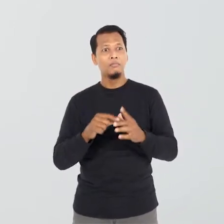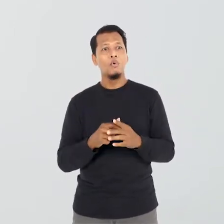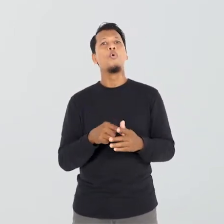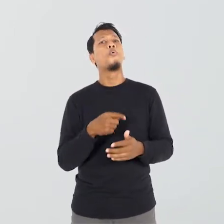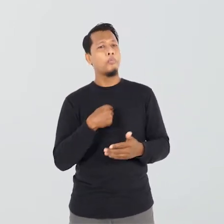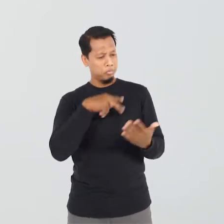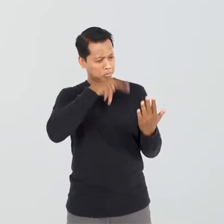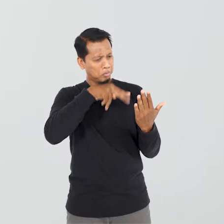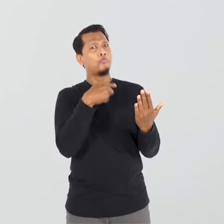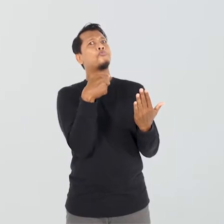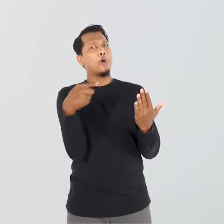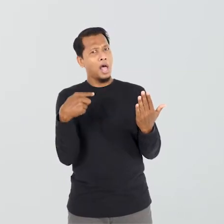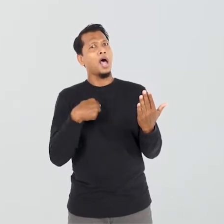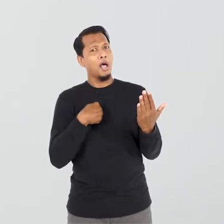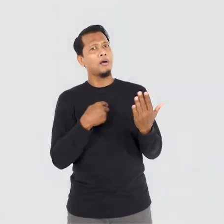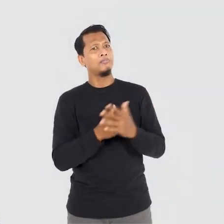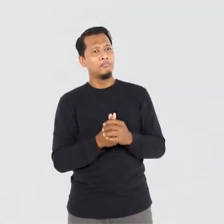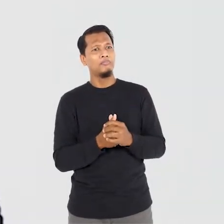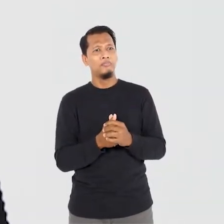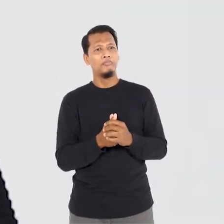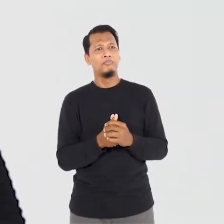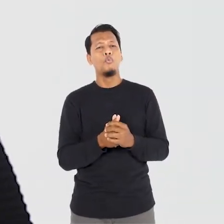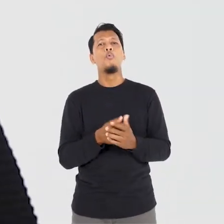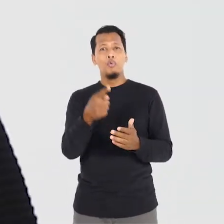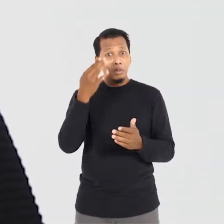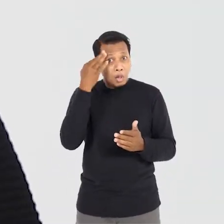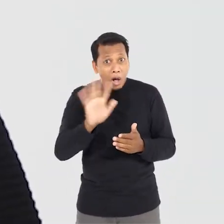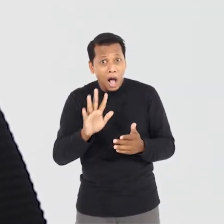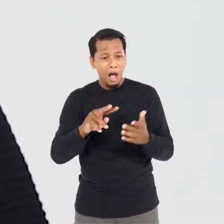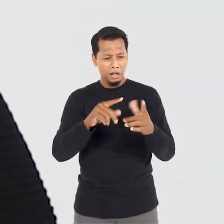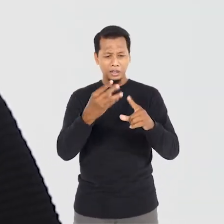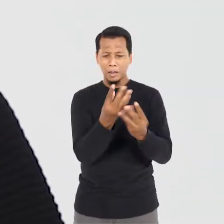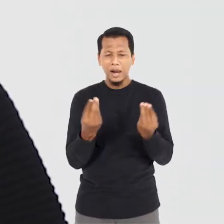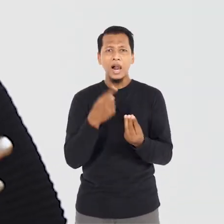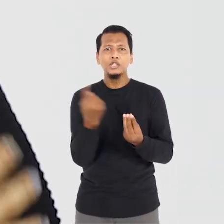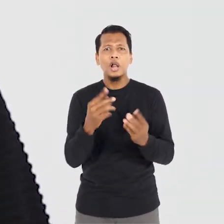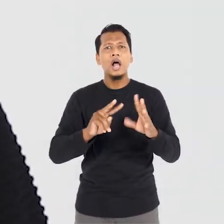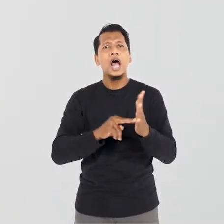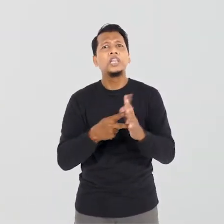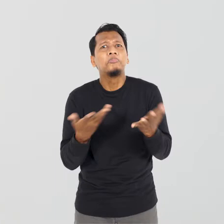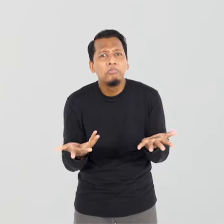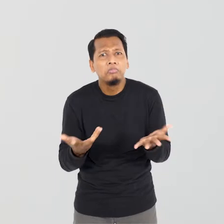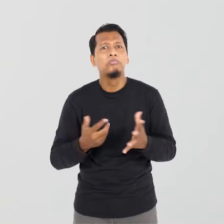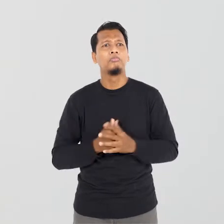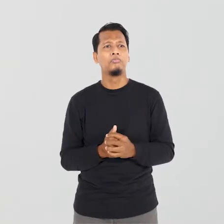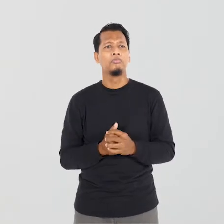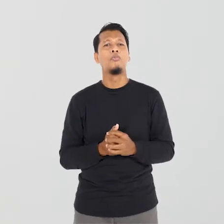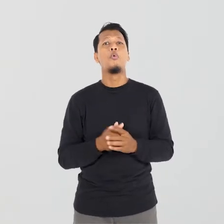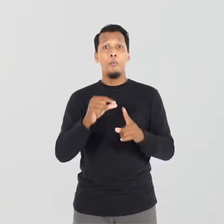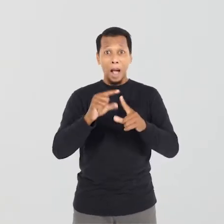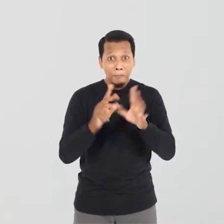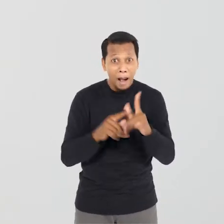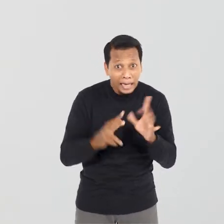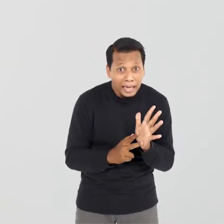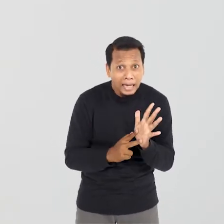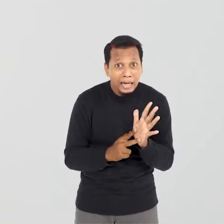inti, ataupun zona rimba. Oke, kurang baca kayak gue. Lo tuh tahu gak sih apa